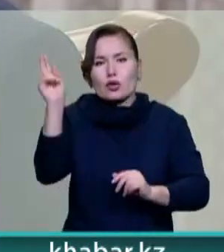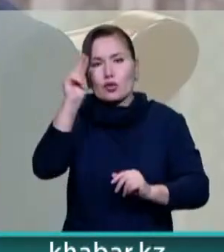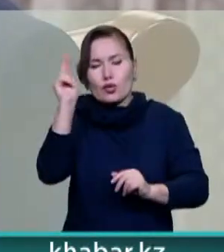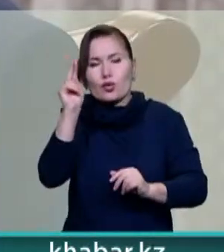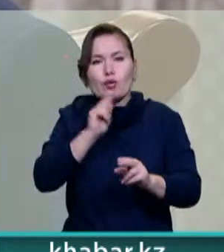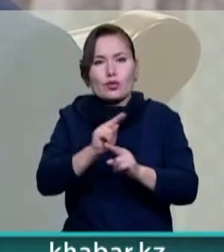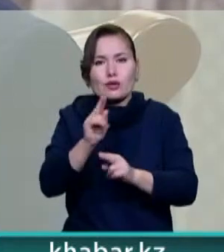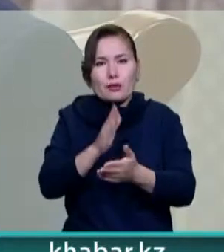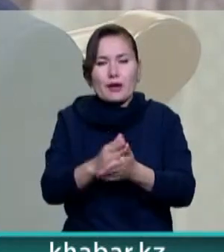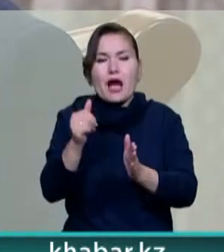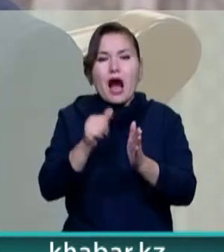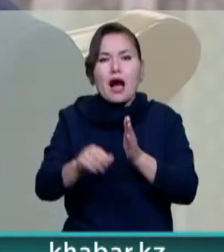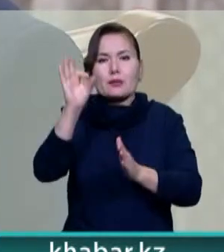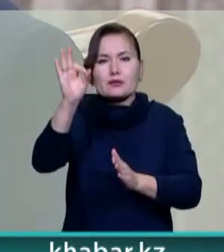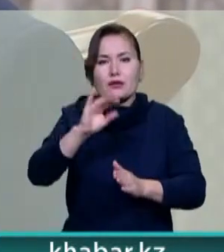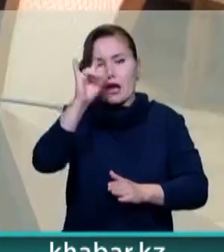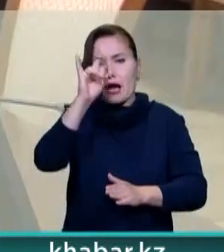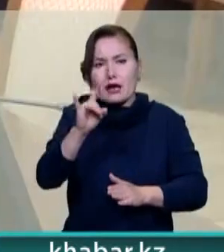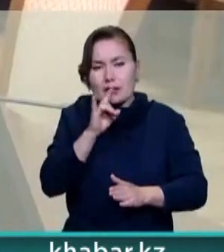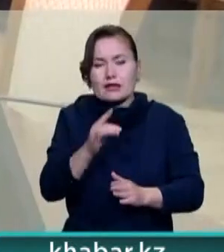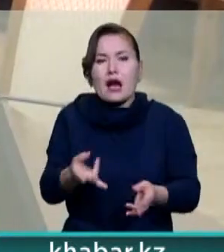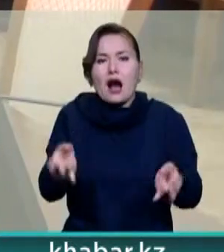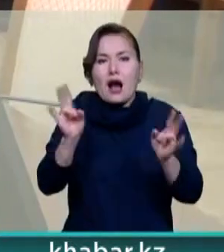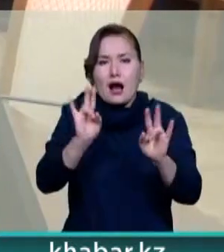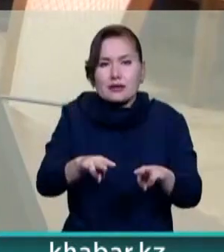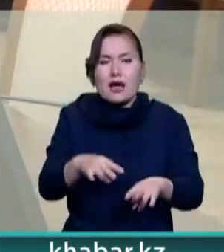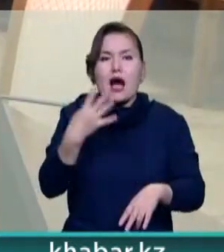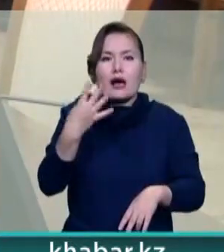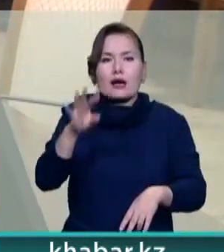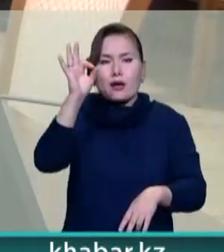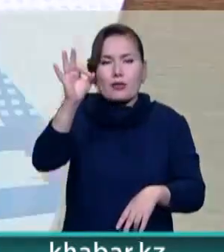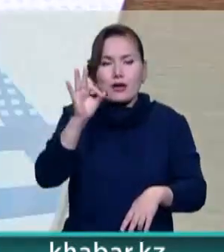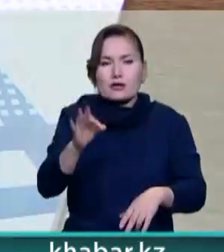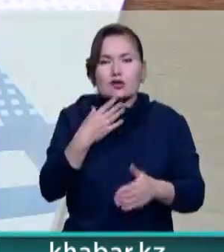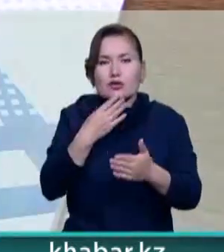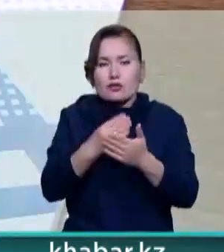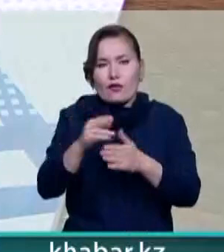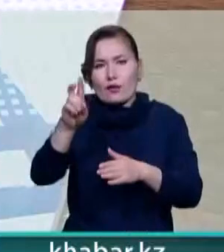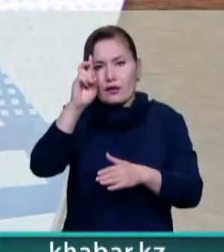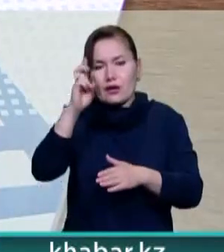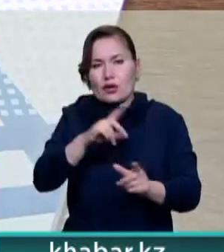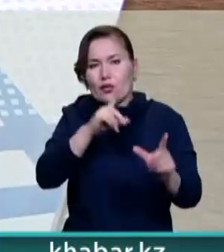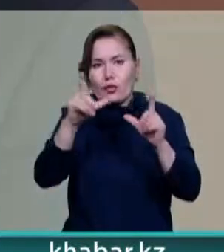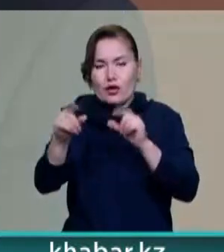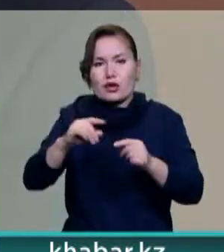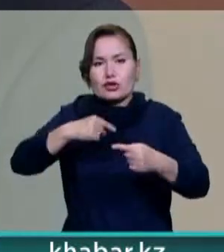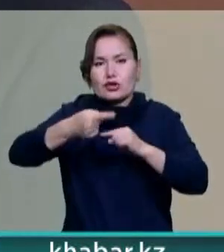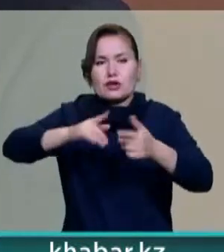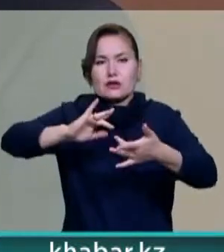алып жүр. Олардың 60%-ы Қазақстанда қалса, 40%-ы өз елдерінен онлайн білім алуда.